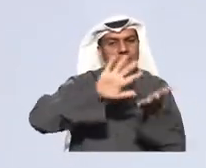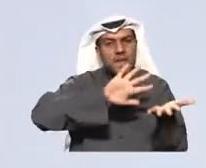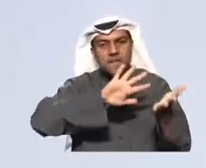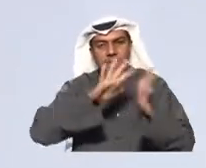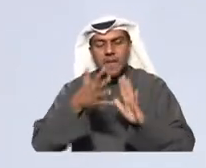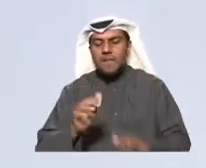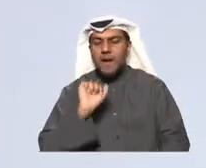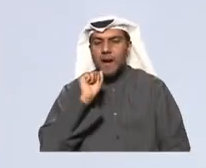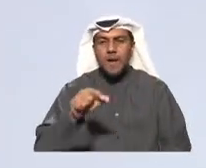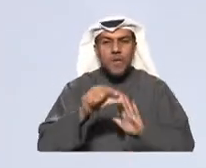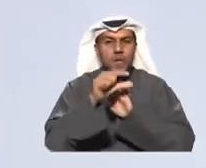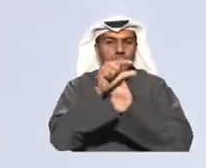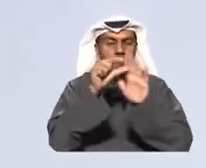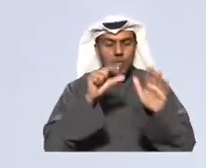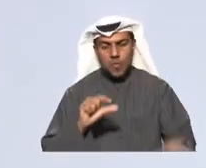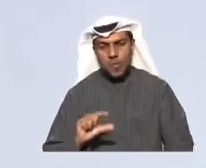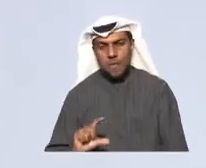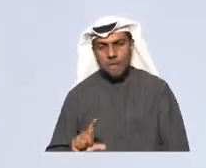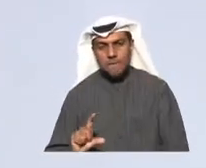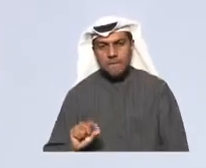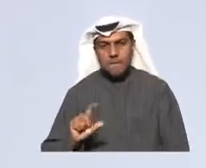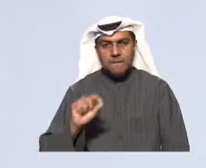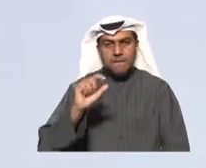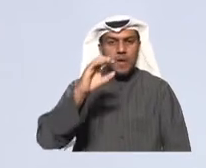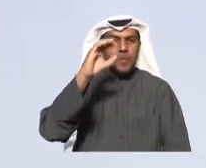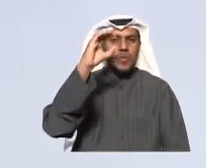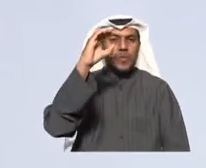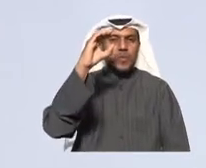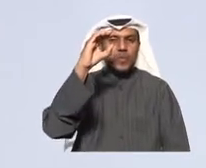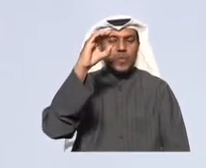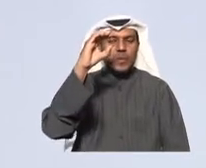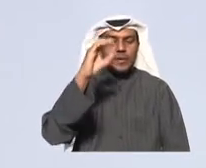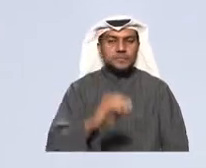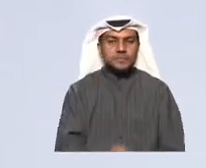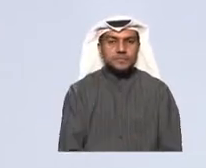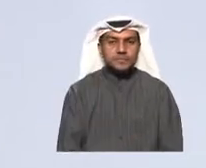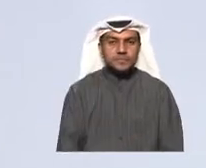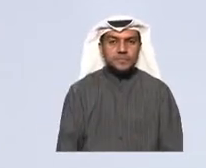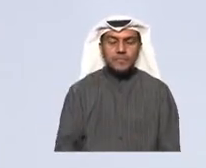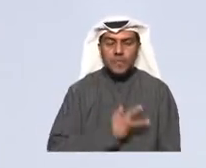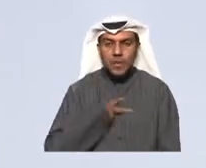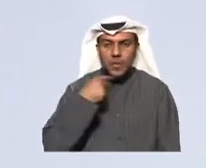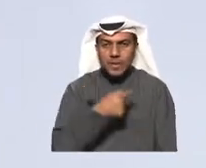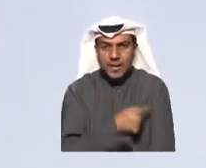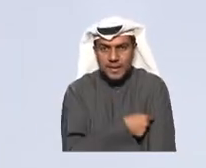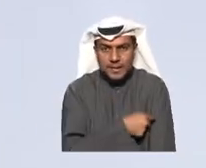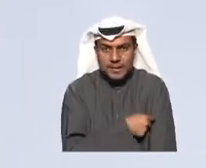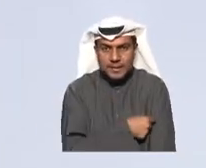عقد اجتماعا مع الفريق العلاجي الذي يشرف على علاج الحالات. ما زالت وزارة الصحة